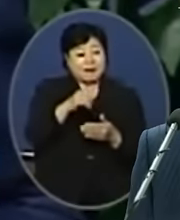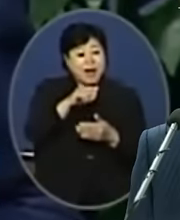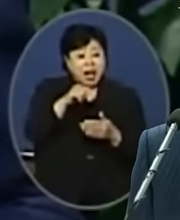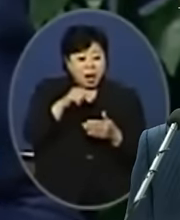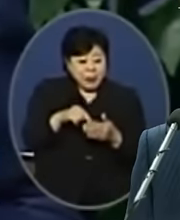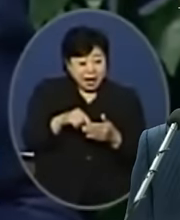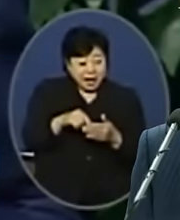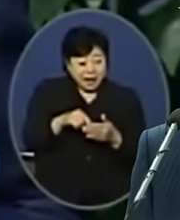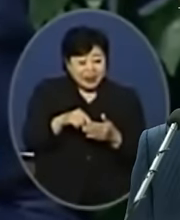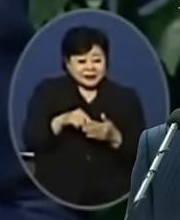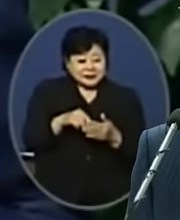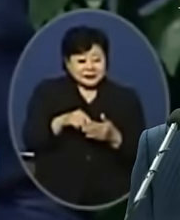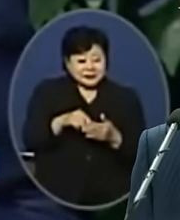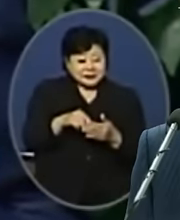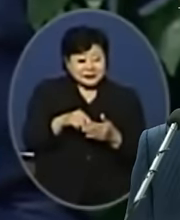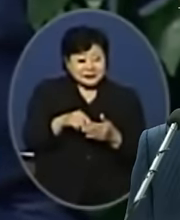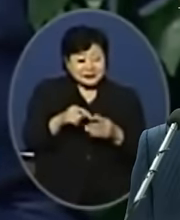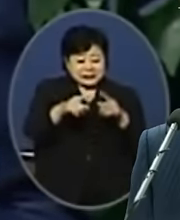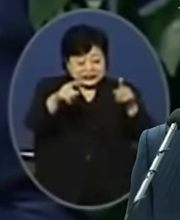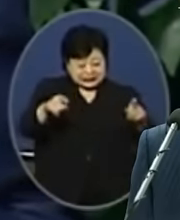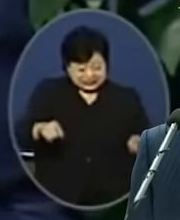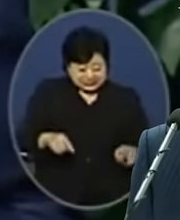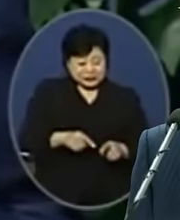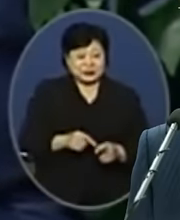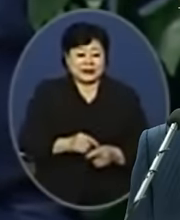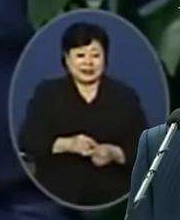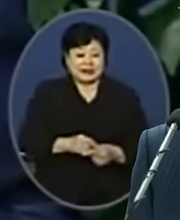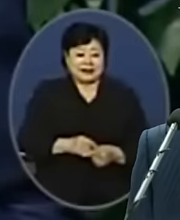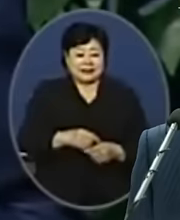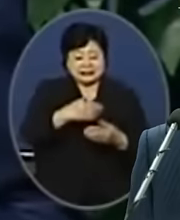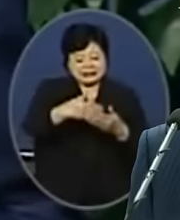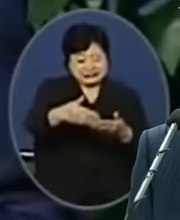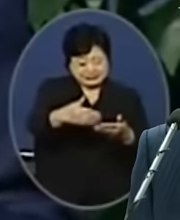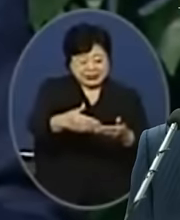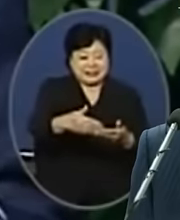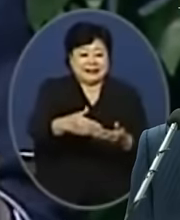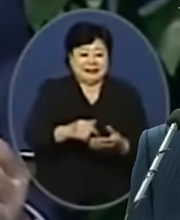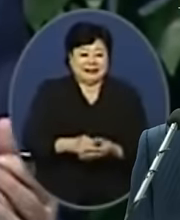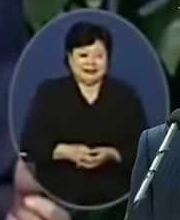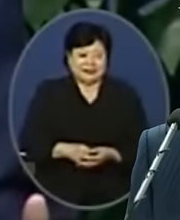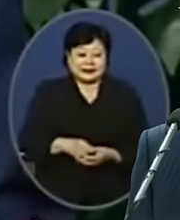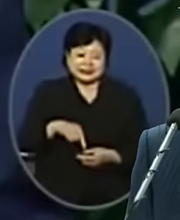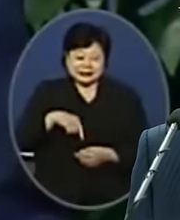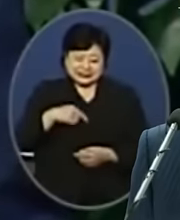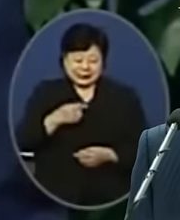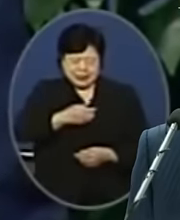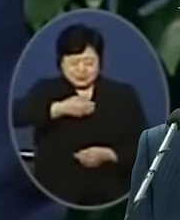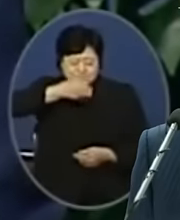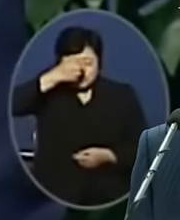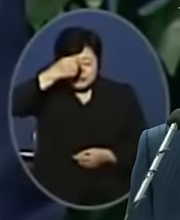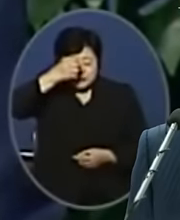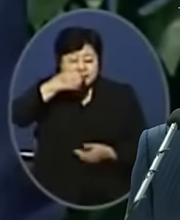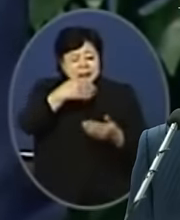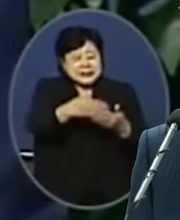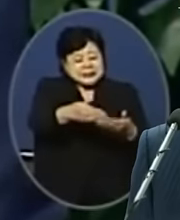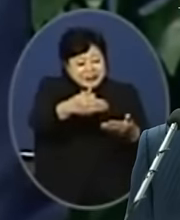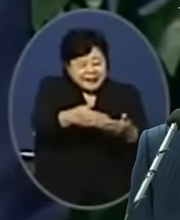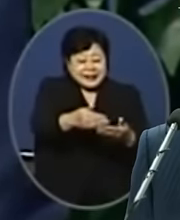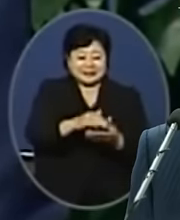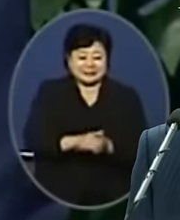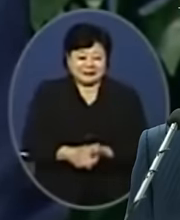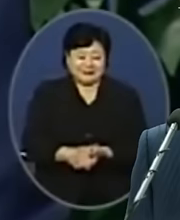마음은 캔버스와 같습니다. 화폭과 같아요. 거기에다가 여러분이 꿈을